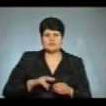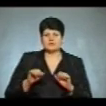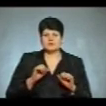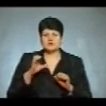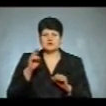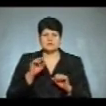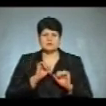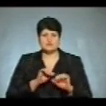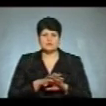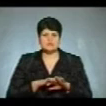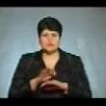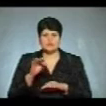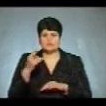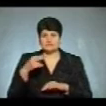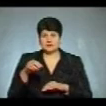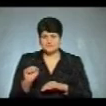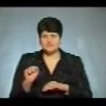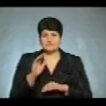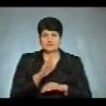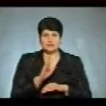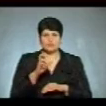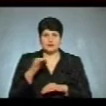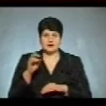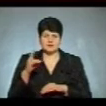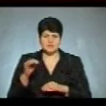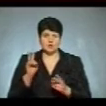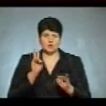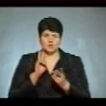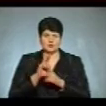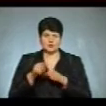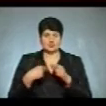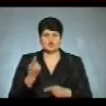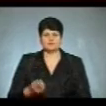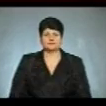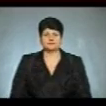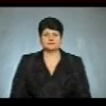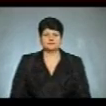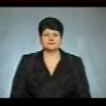соціального захисту населення облдержадміністрації Вадимом Боярським. До зустрічі в ефірі.